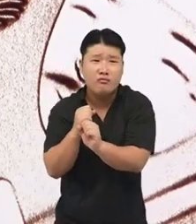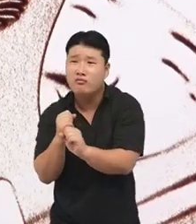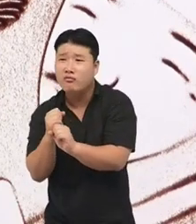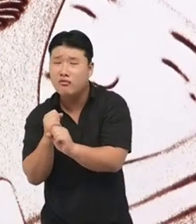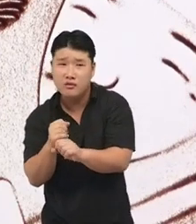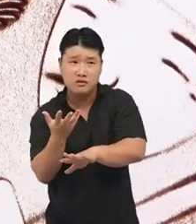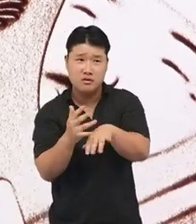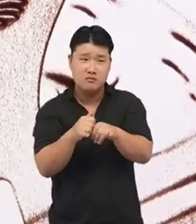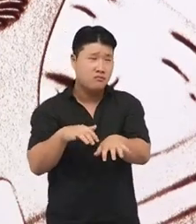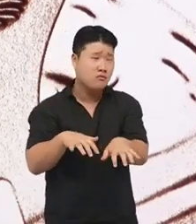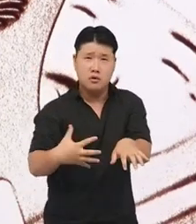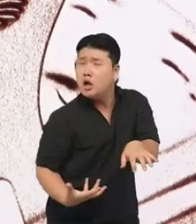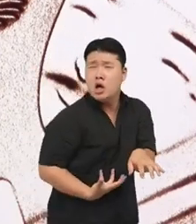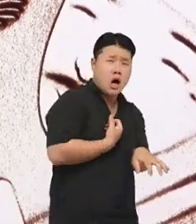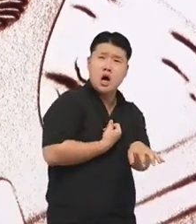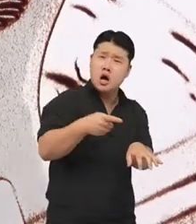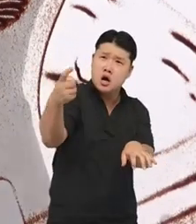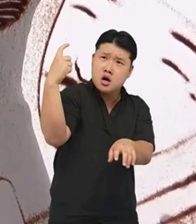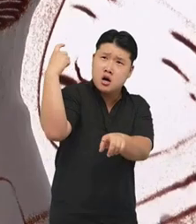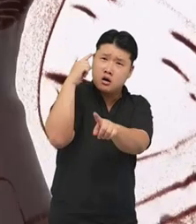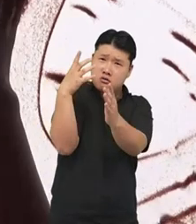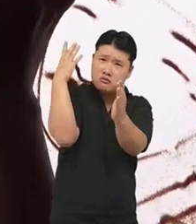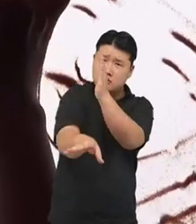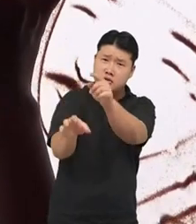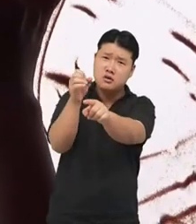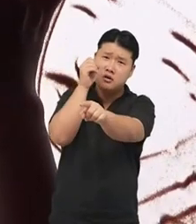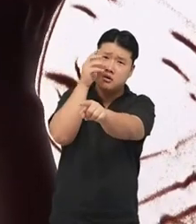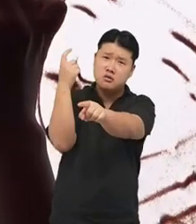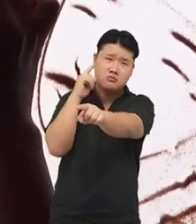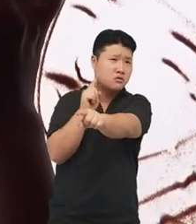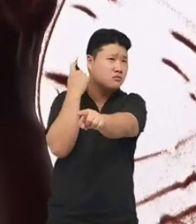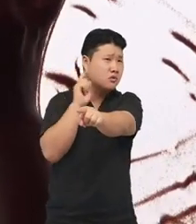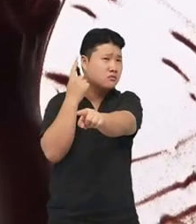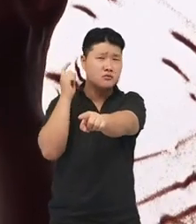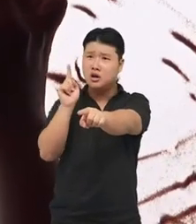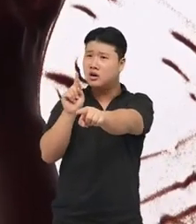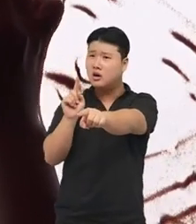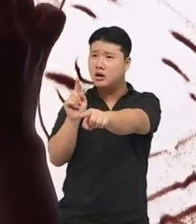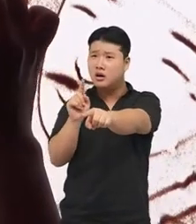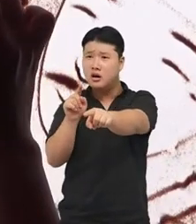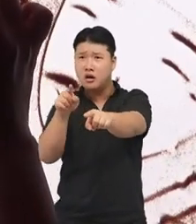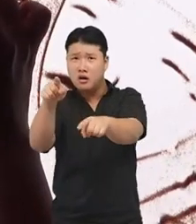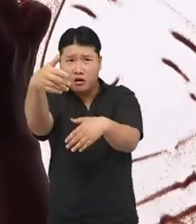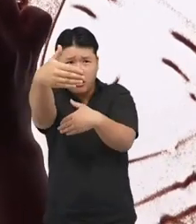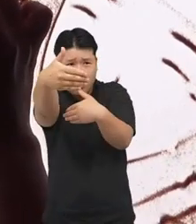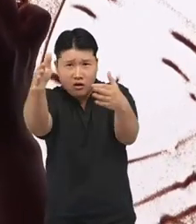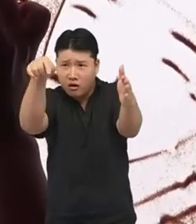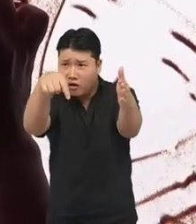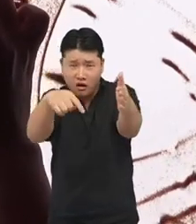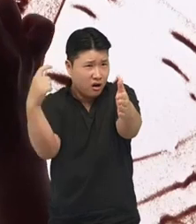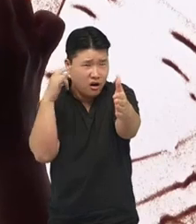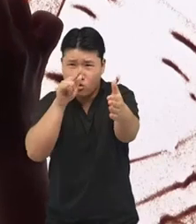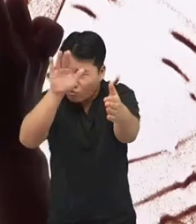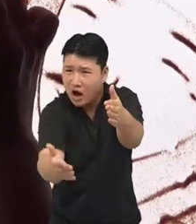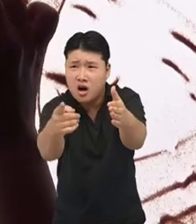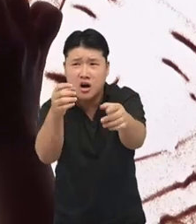커다란 통에서 나는 소리에 놀란 주변 사람들은 입을 다물지 못합니다. 좀 먹고 뭔 소리가 저리